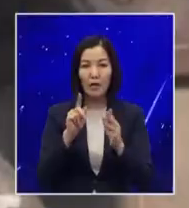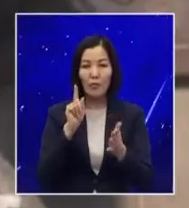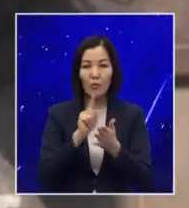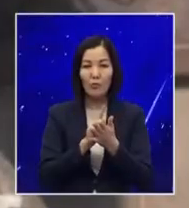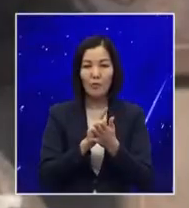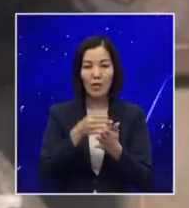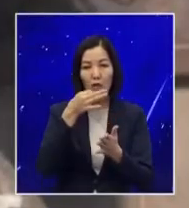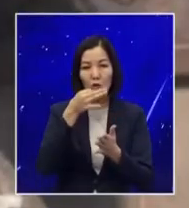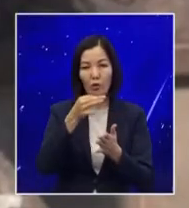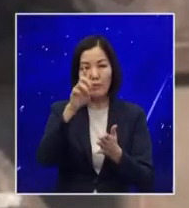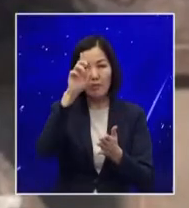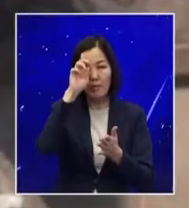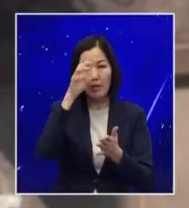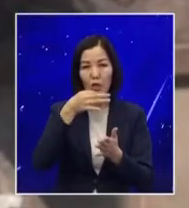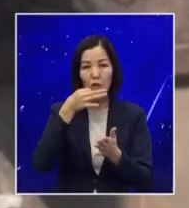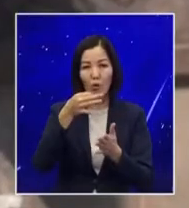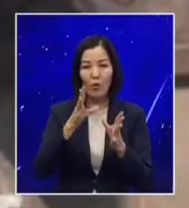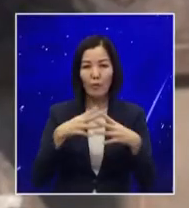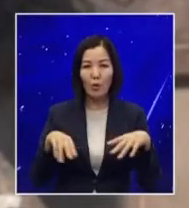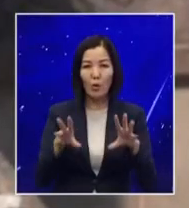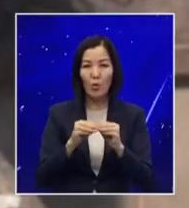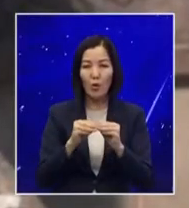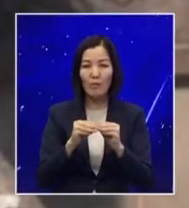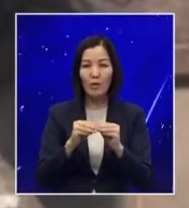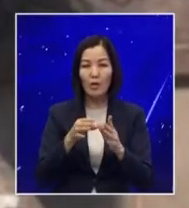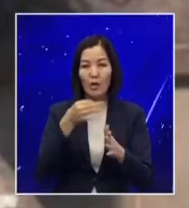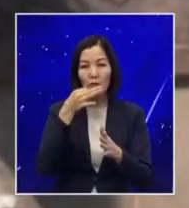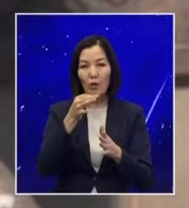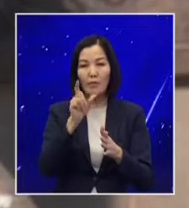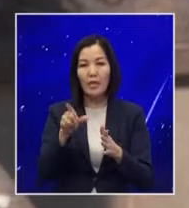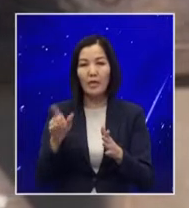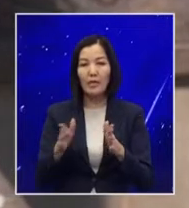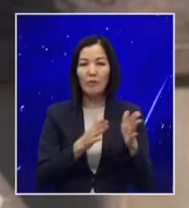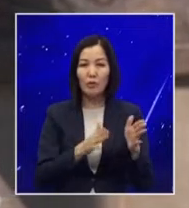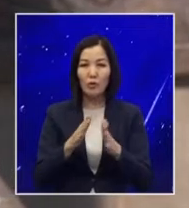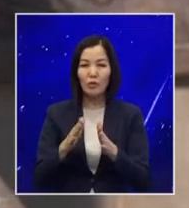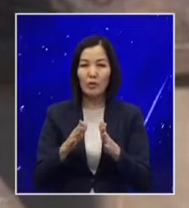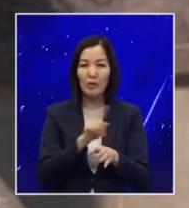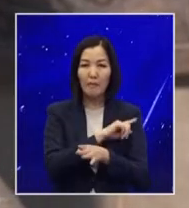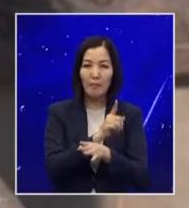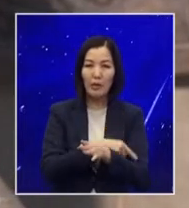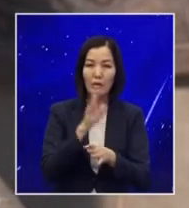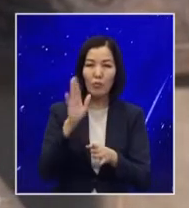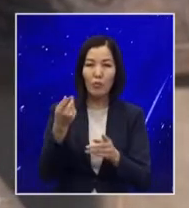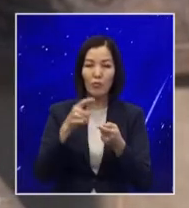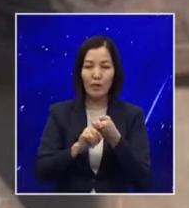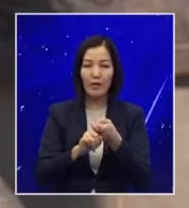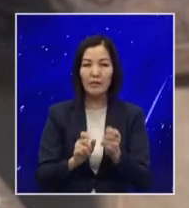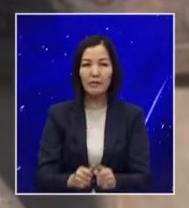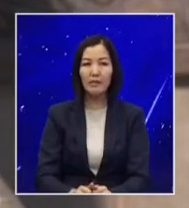мемлекет, жауапты қоғам, жауапты адам жүйесінің берік орнығы осыған